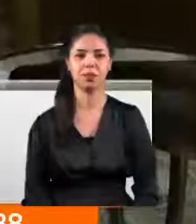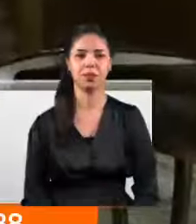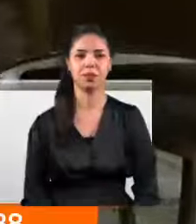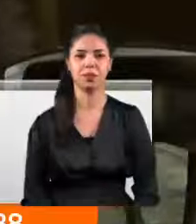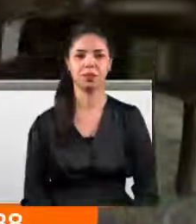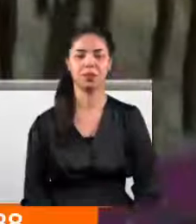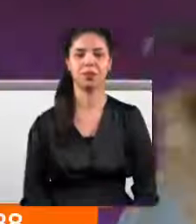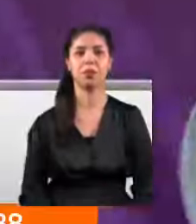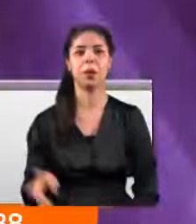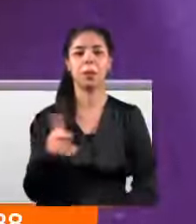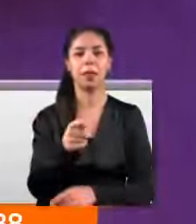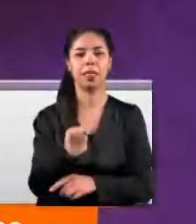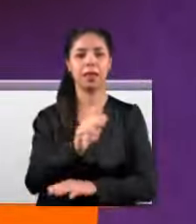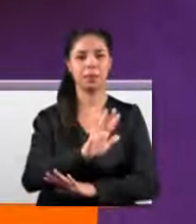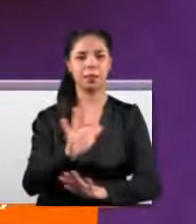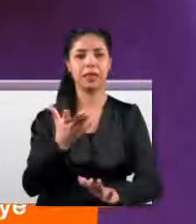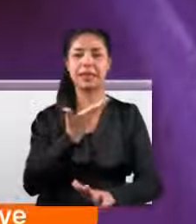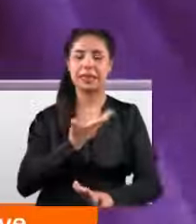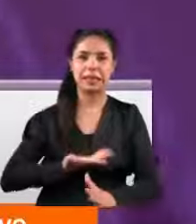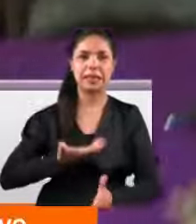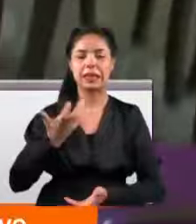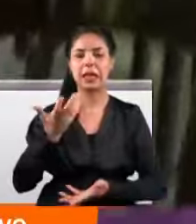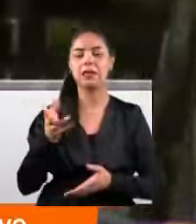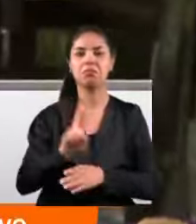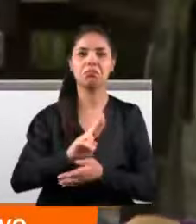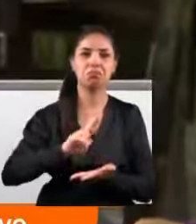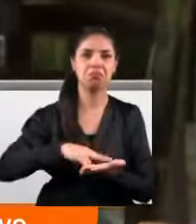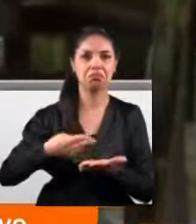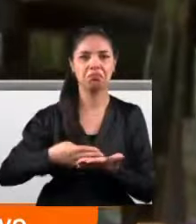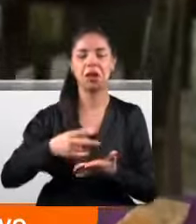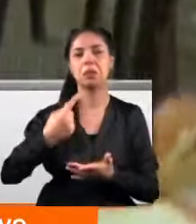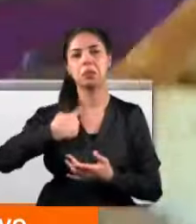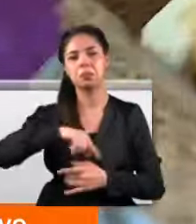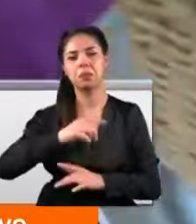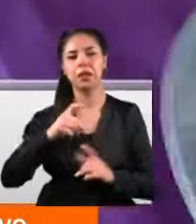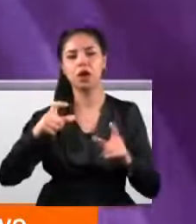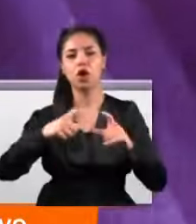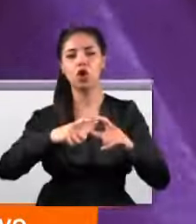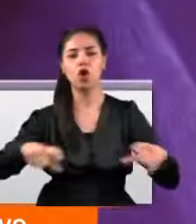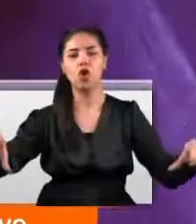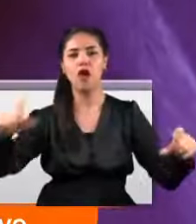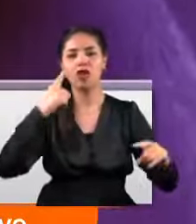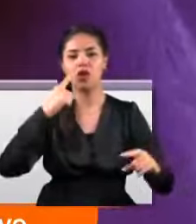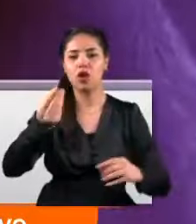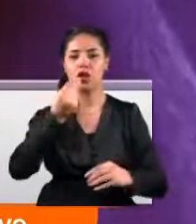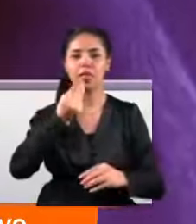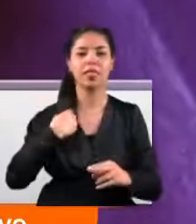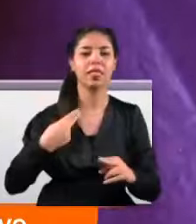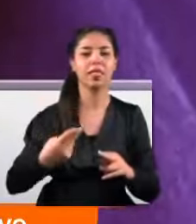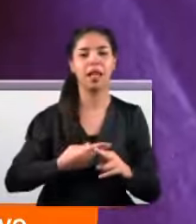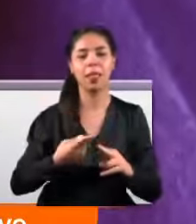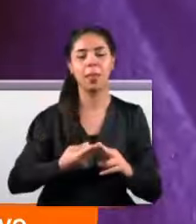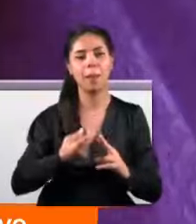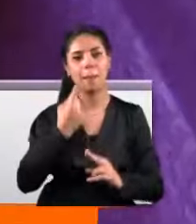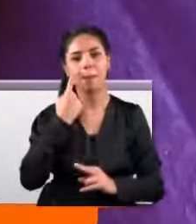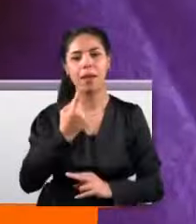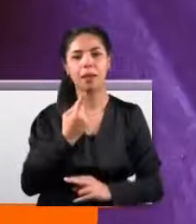Alabalığımızı tuttuk, masaya geldik. İsteyen kızartma şeklinde tercih ediyor. Bizse güveç istedik ve şimdi güveçte yapılan